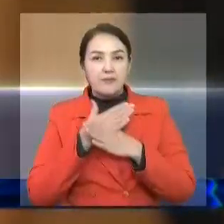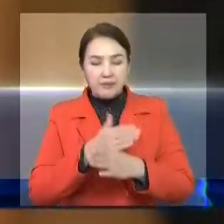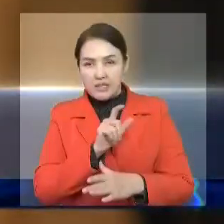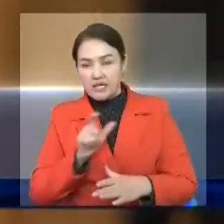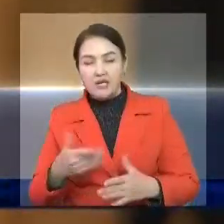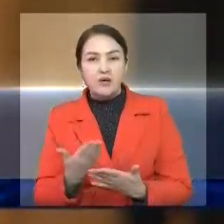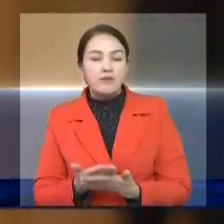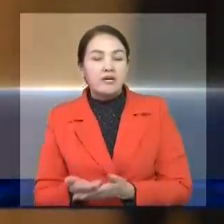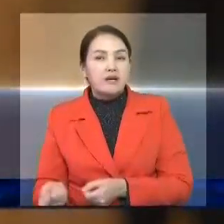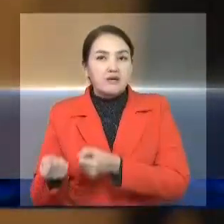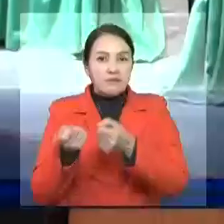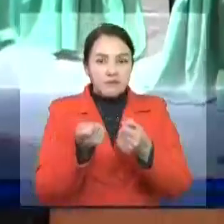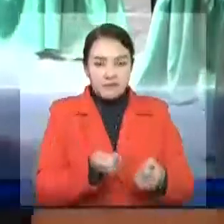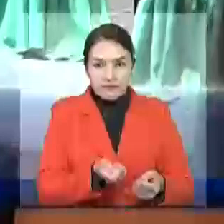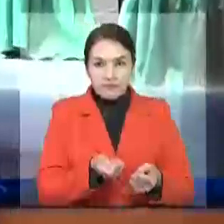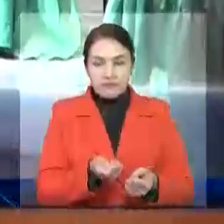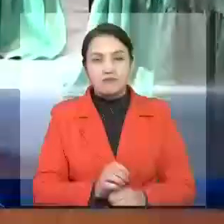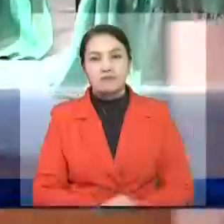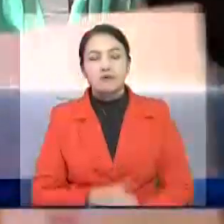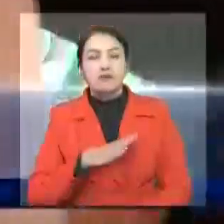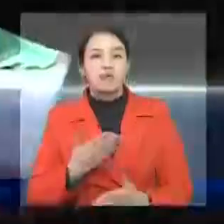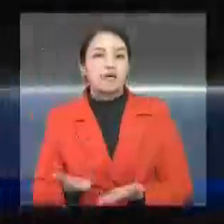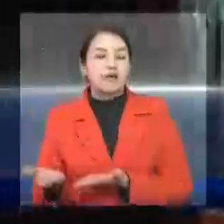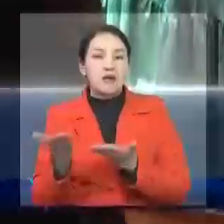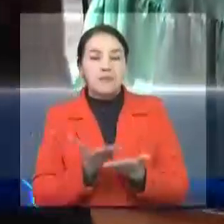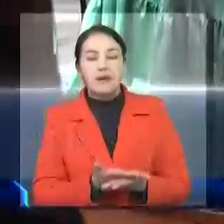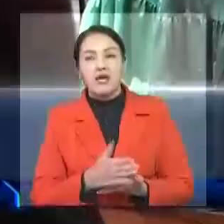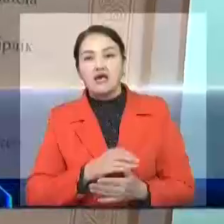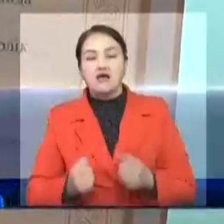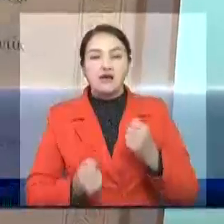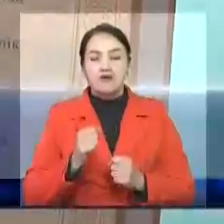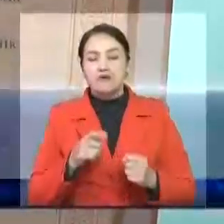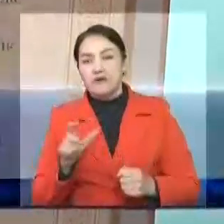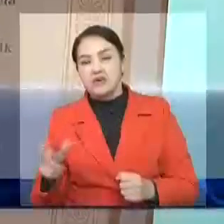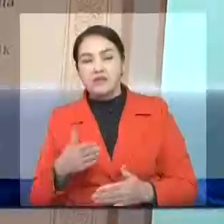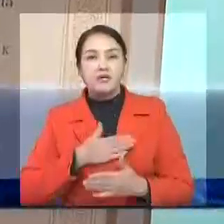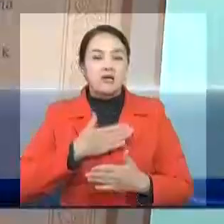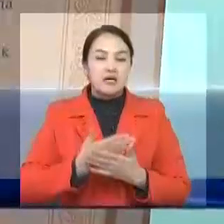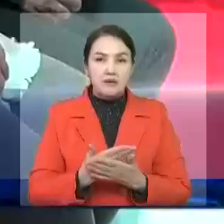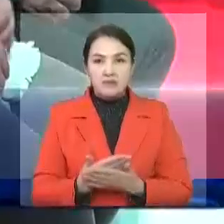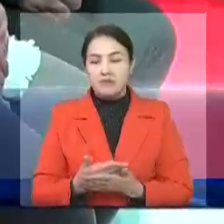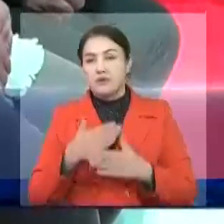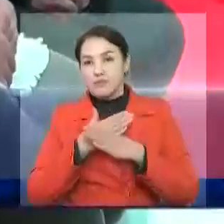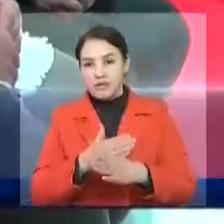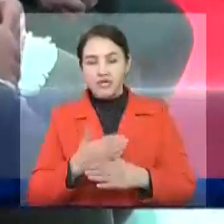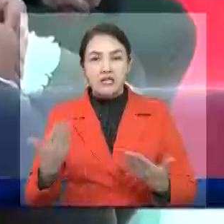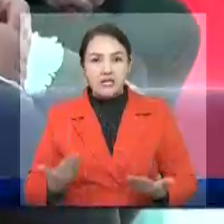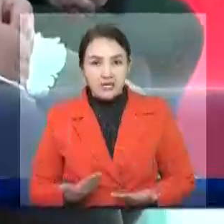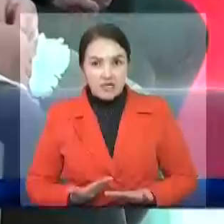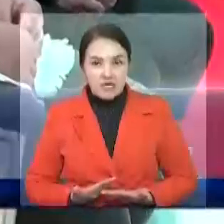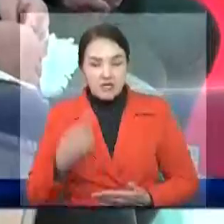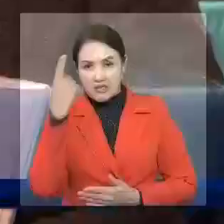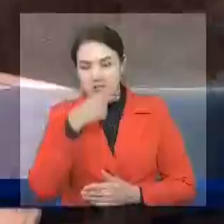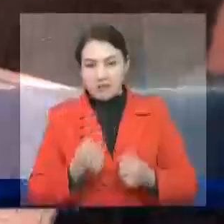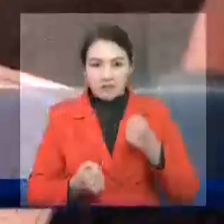людям, которых туда привозили. Среди тех, кто получил приглашение на торжество, автоволонтеры. Волонтеры во время эвакуации, они оказывали помощь жителям на